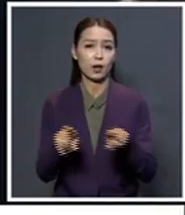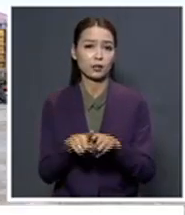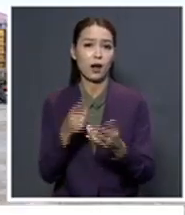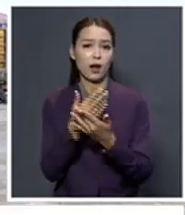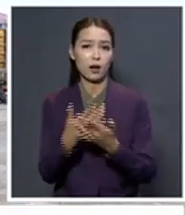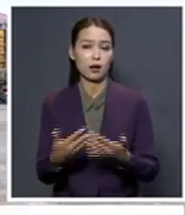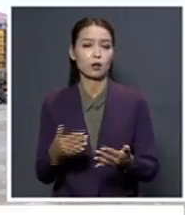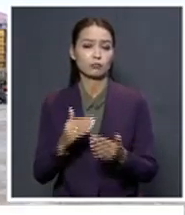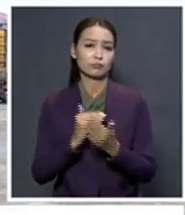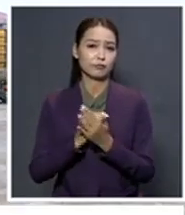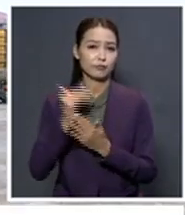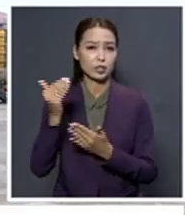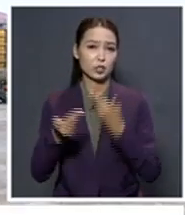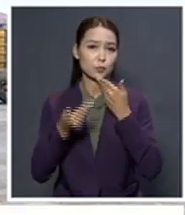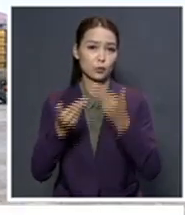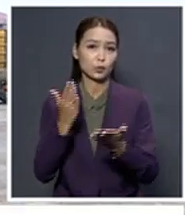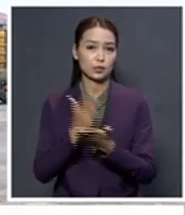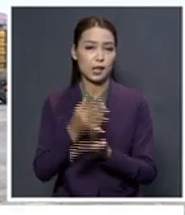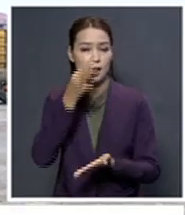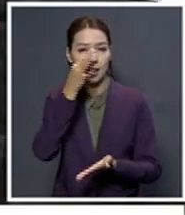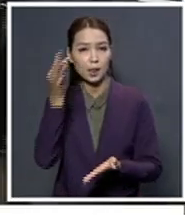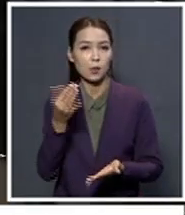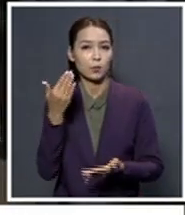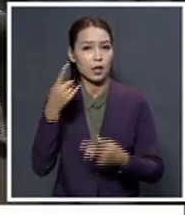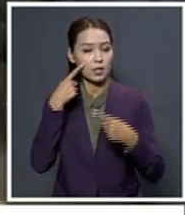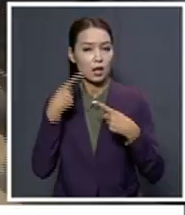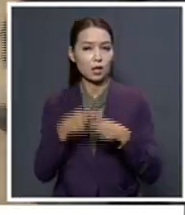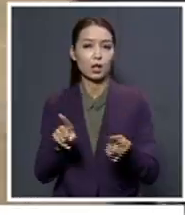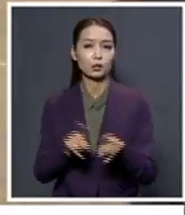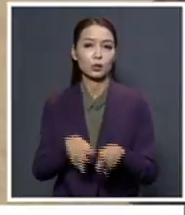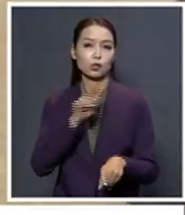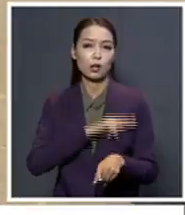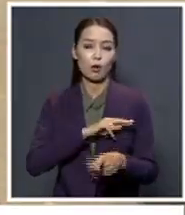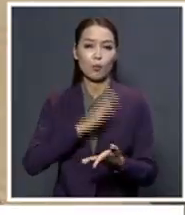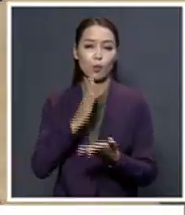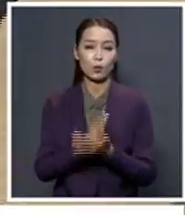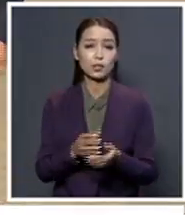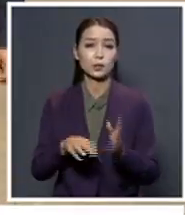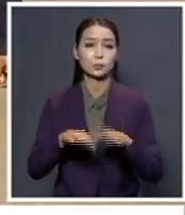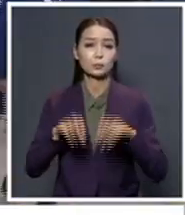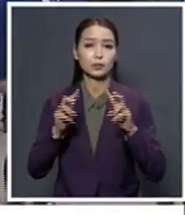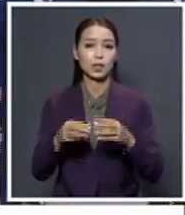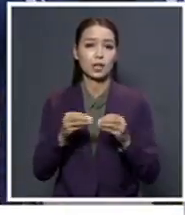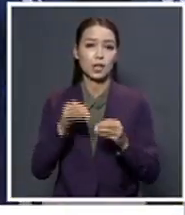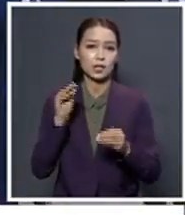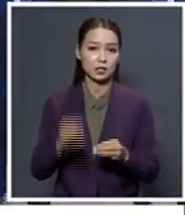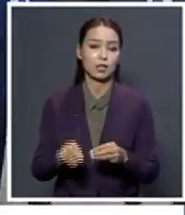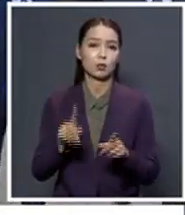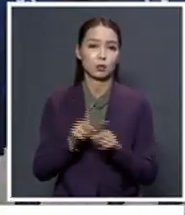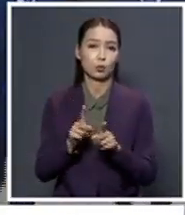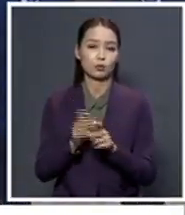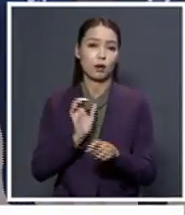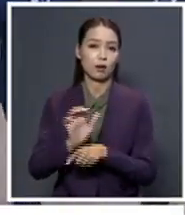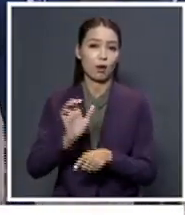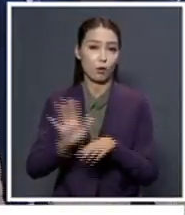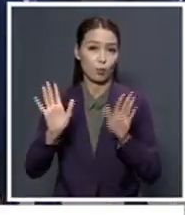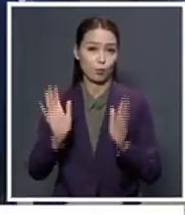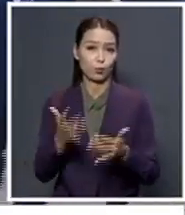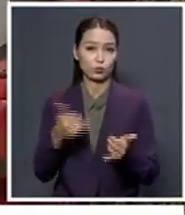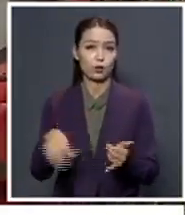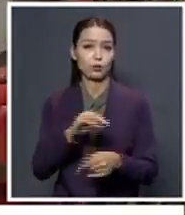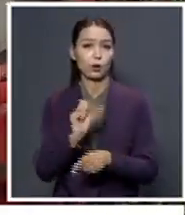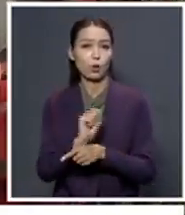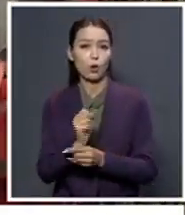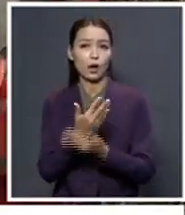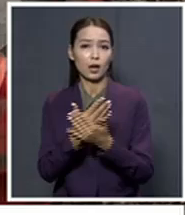сұранысы жоғары. Неміс технологиясымен жұмыс істейтін кәсіпорында жылына 10 мың кран шығарылады. Ал ескі көліктерді өңдейтін еліміздегі